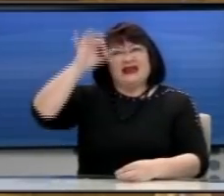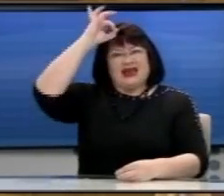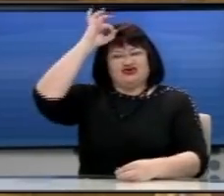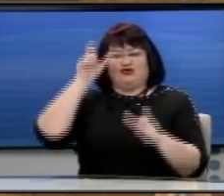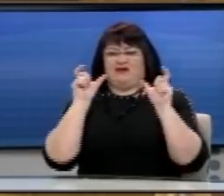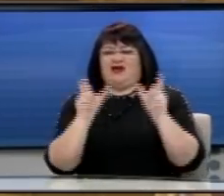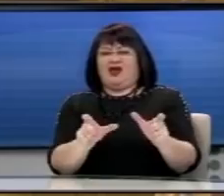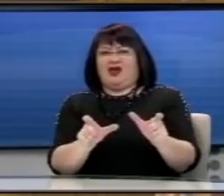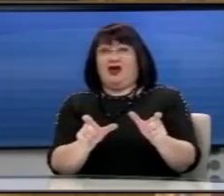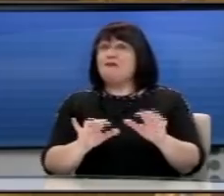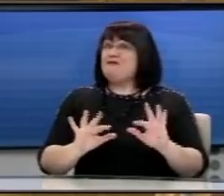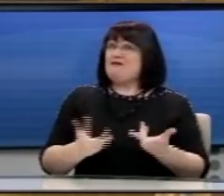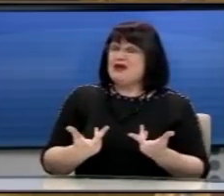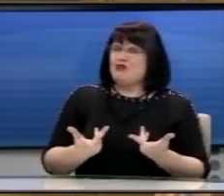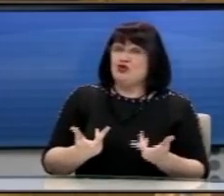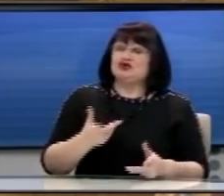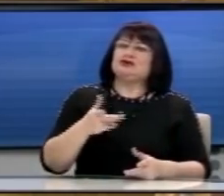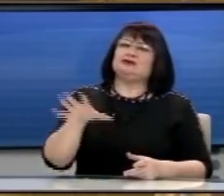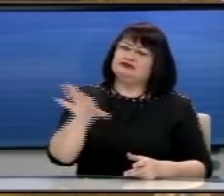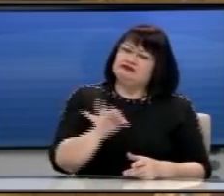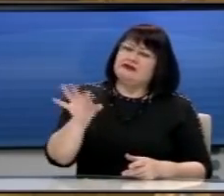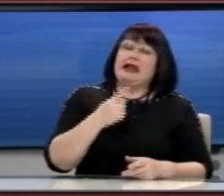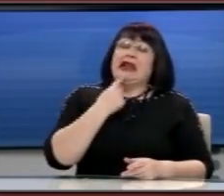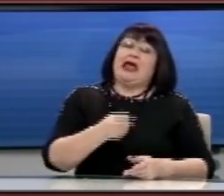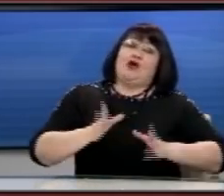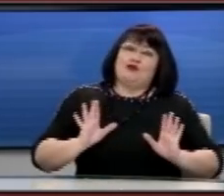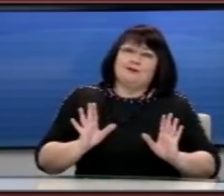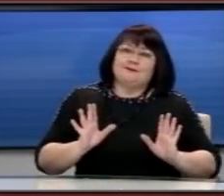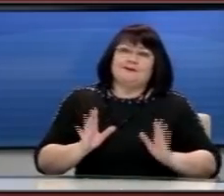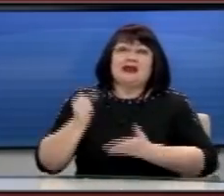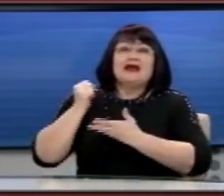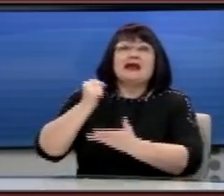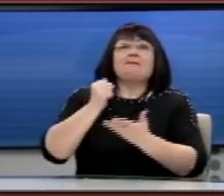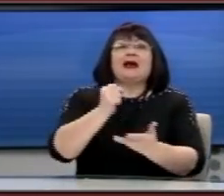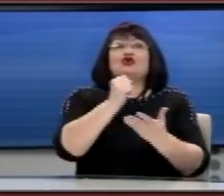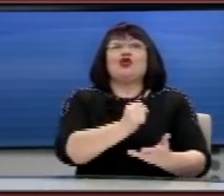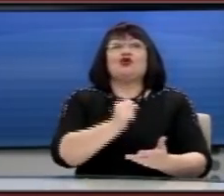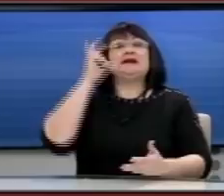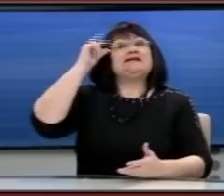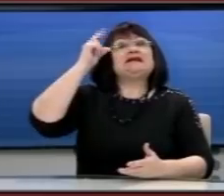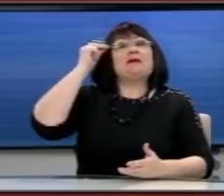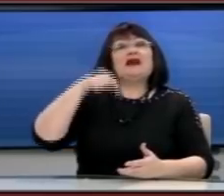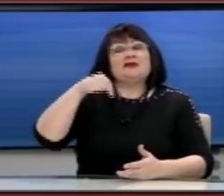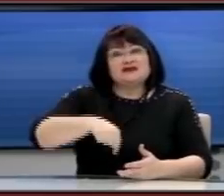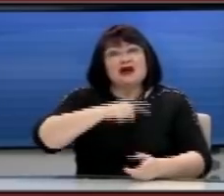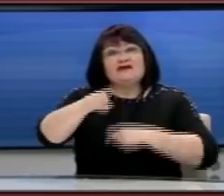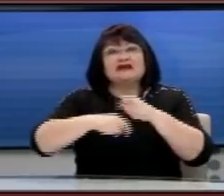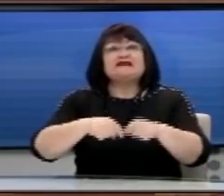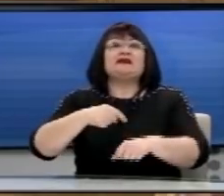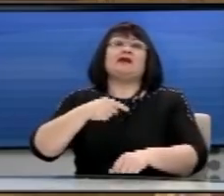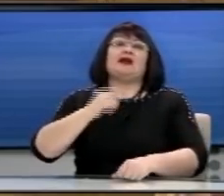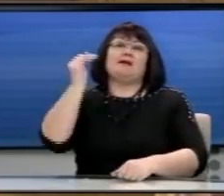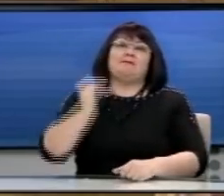αστυνομία, να αυξάνατε ουσιαστικά, λέμε τώρα, τη χρηματοδότηση στα ΕΗ που φέτος είναι μειωμένη.